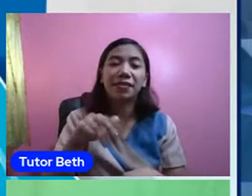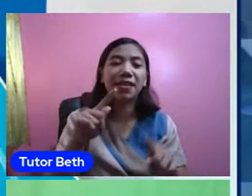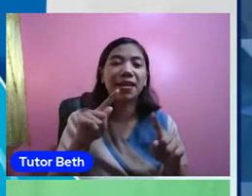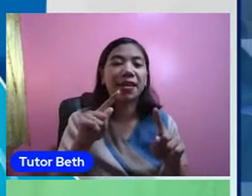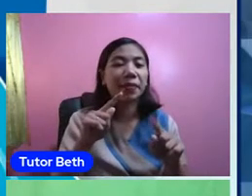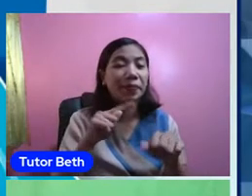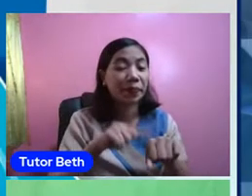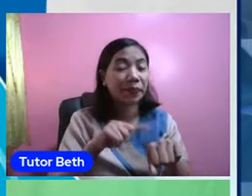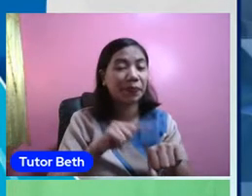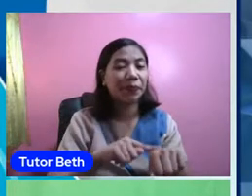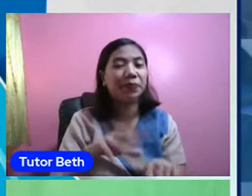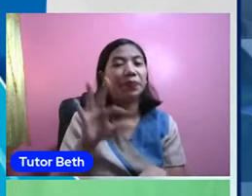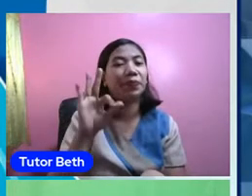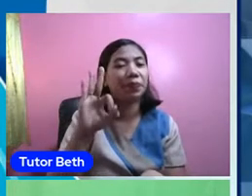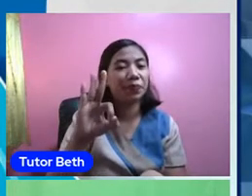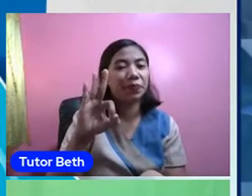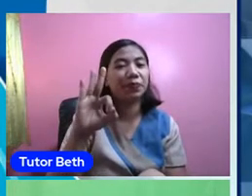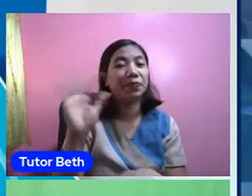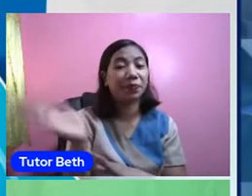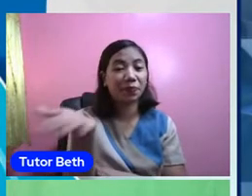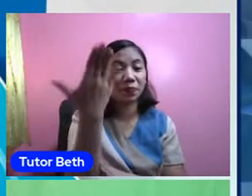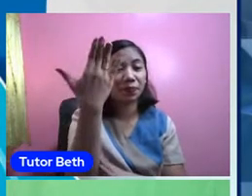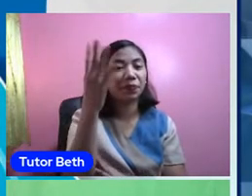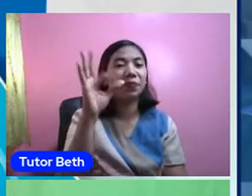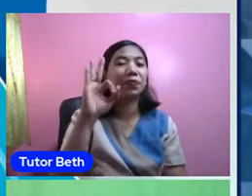to 9.30 ng umaga.